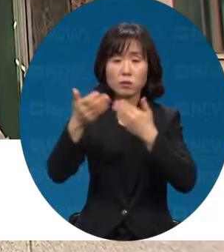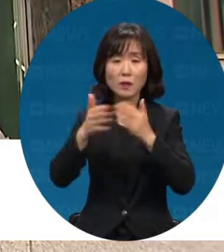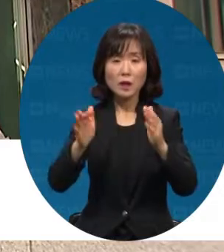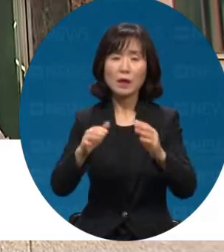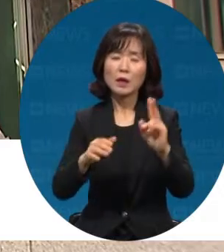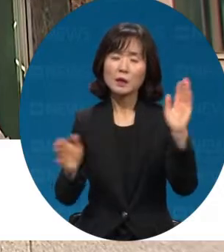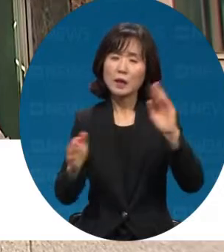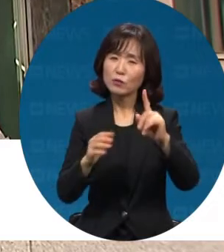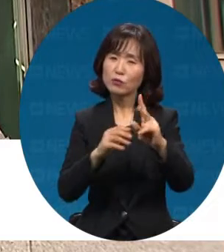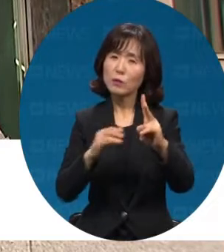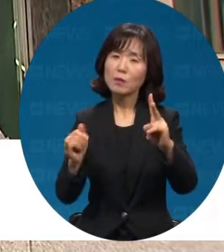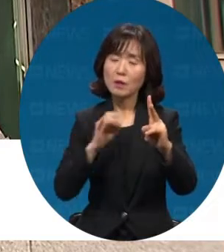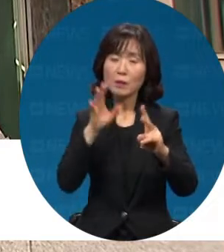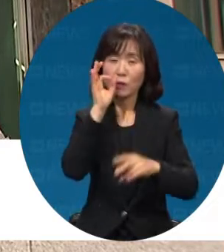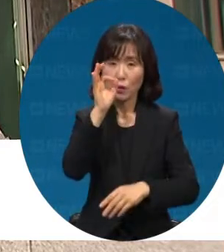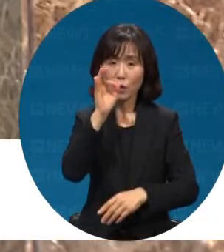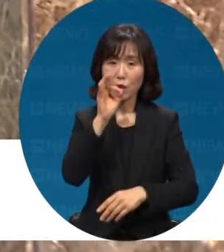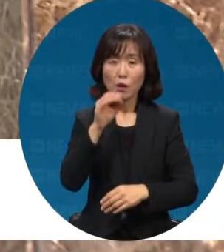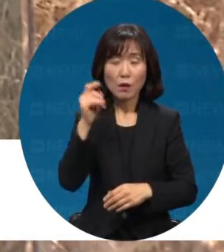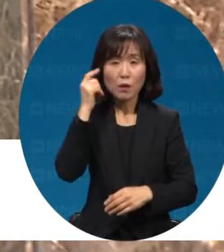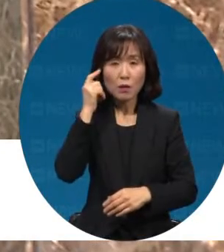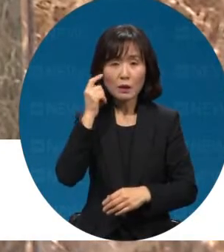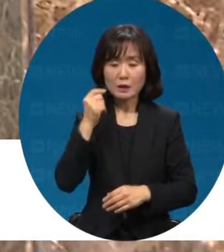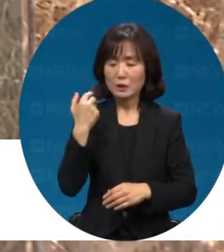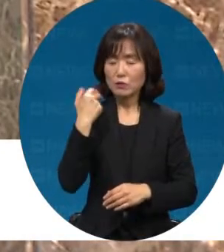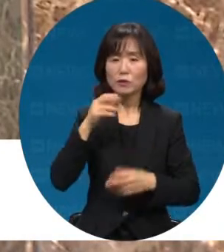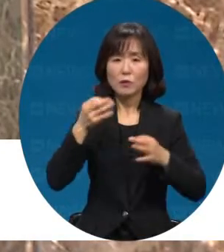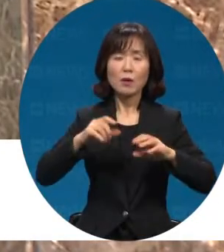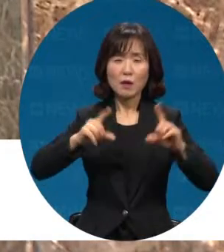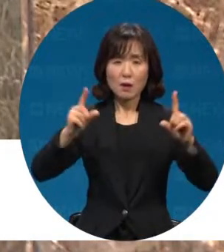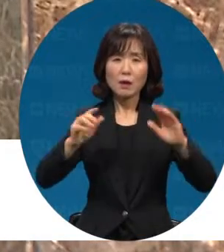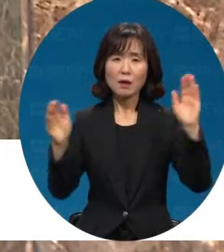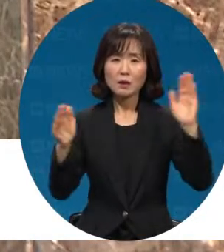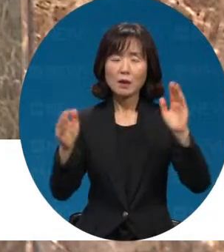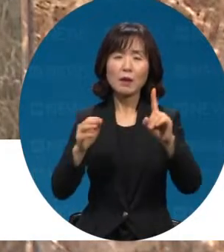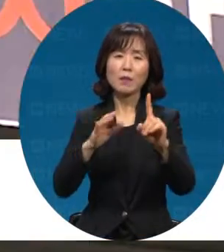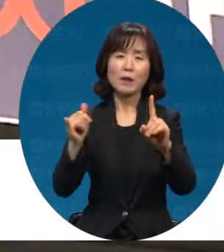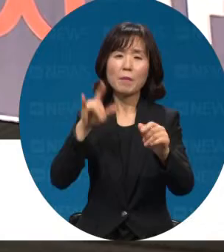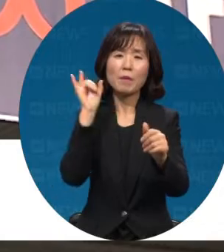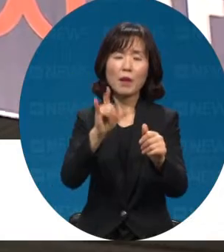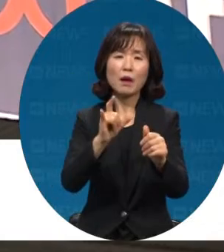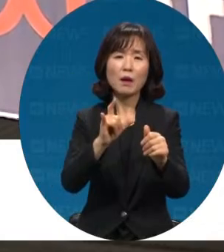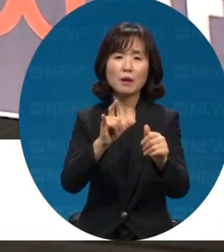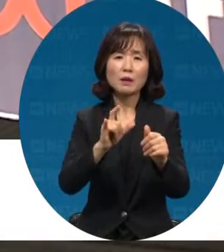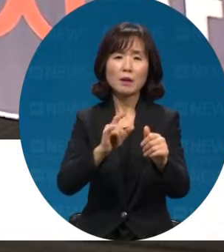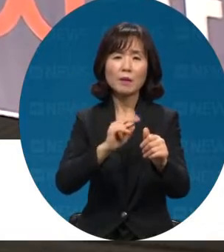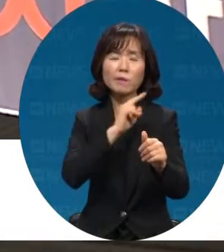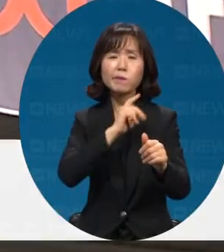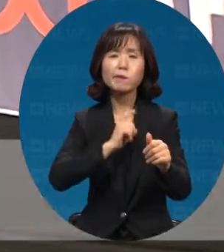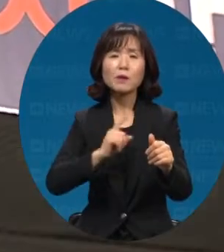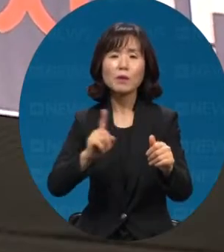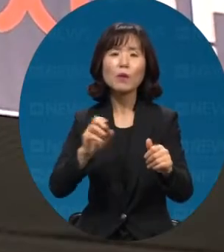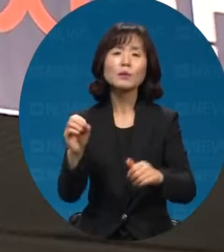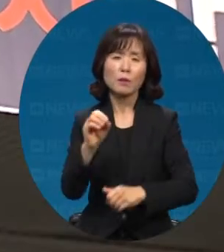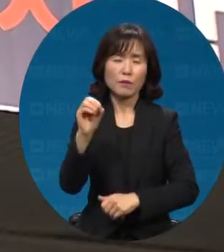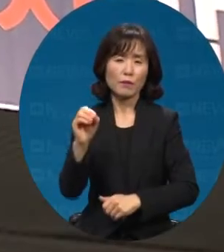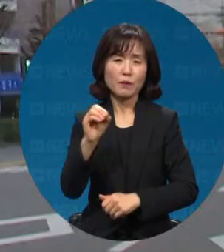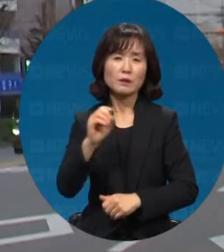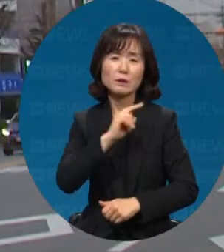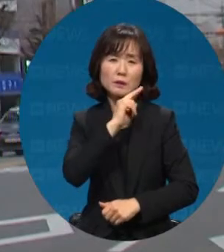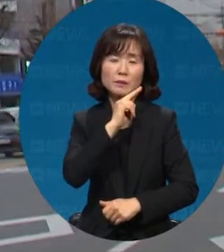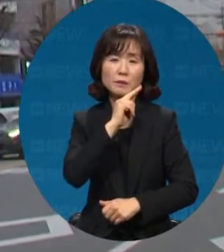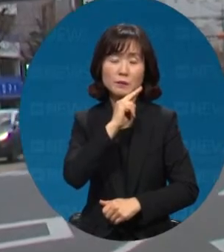명이 지난주 금요일 코로나-19 양성판정을 받았는데 오미크론 감염의심 되기 때문입니다 해당